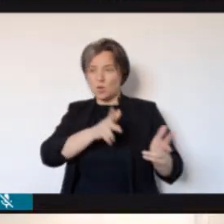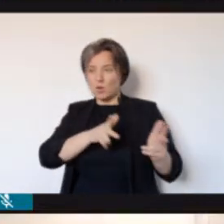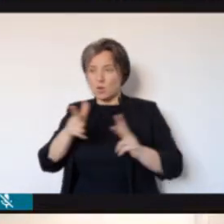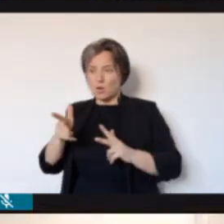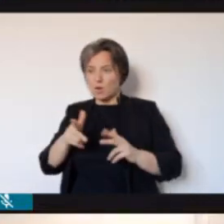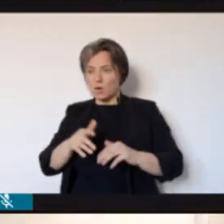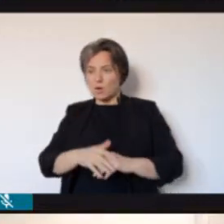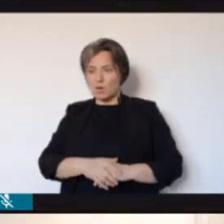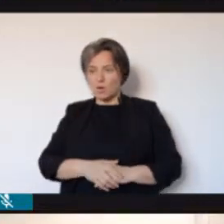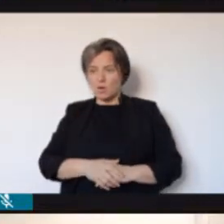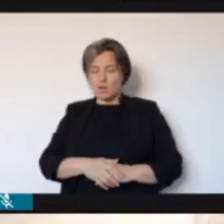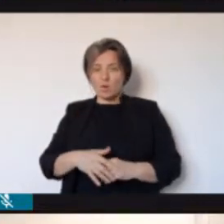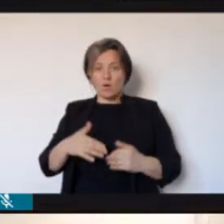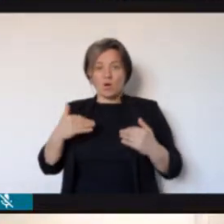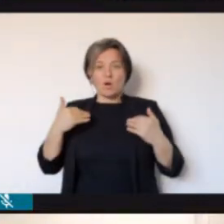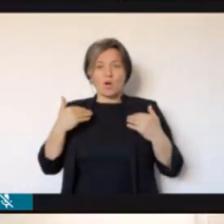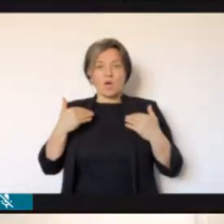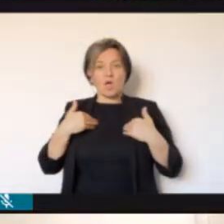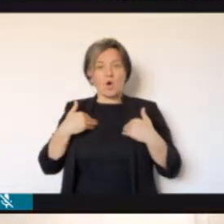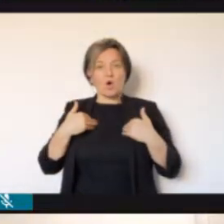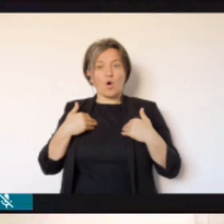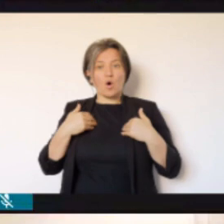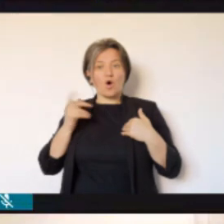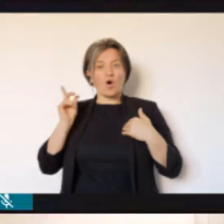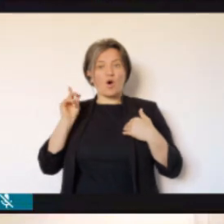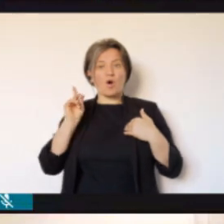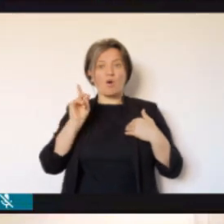i miei. Non so, io sono venuta solo